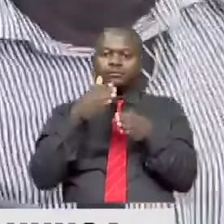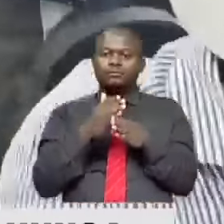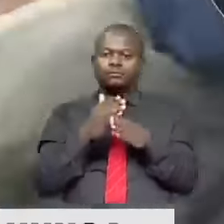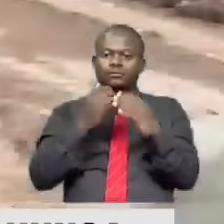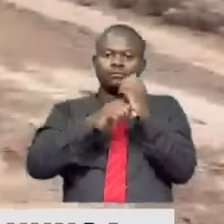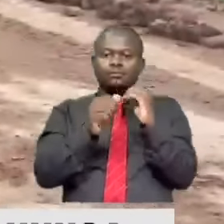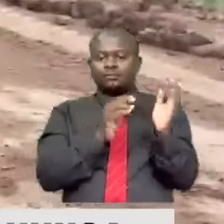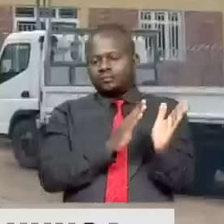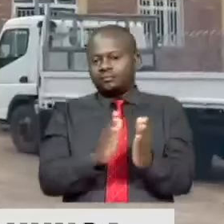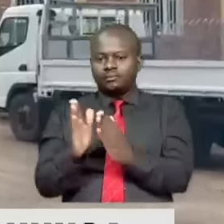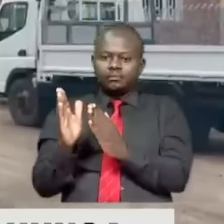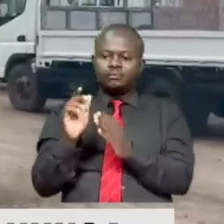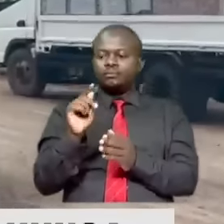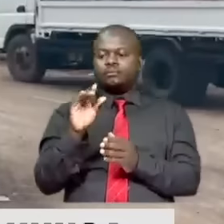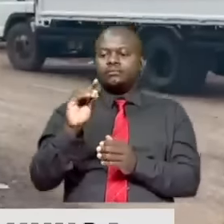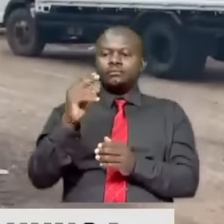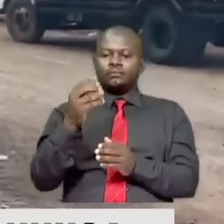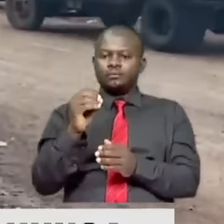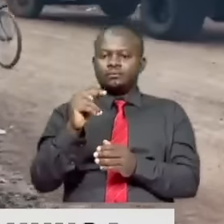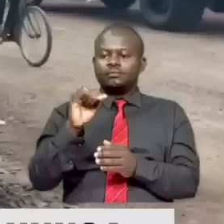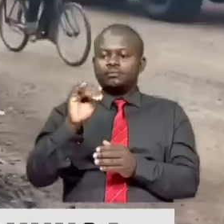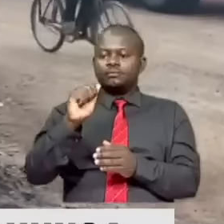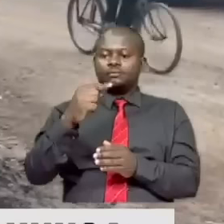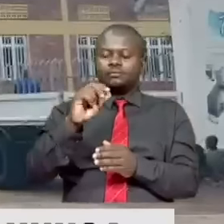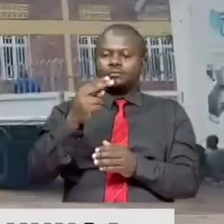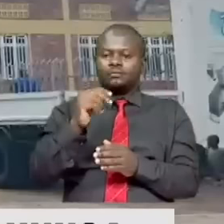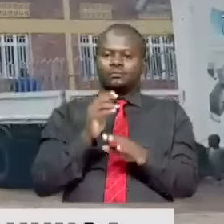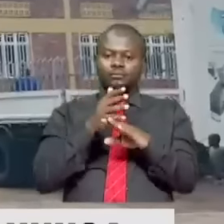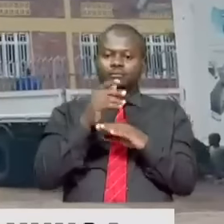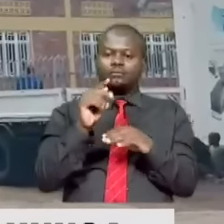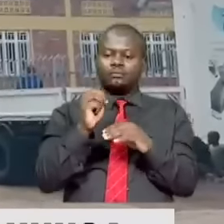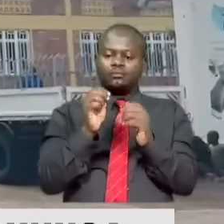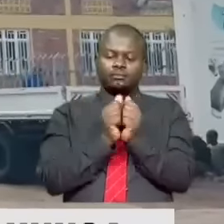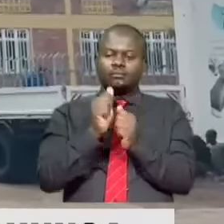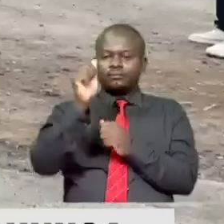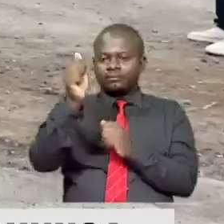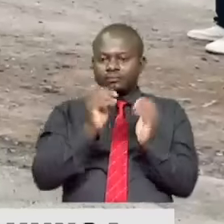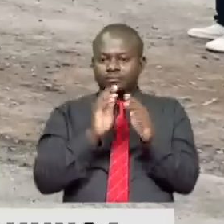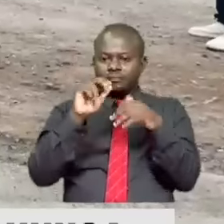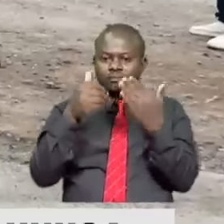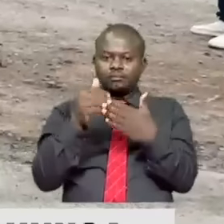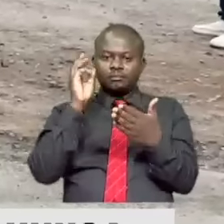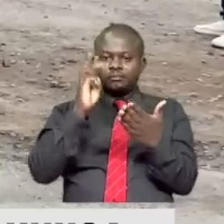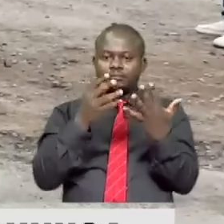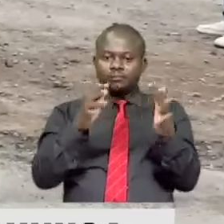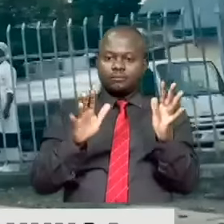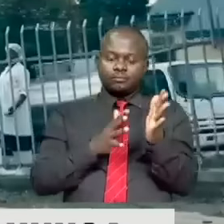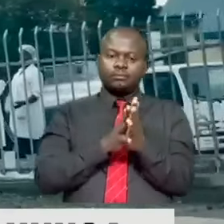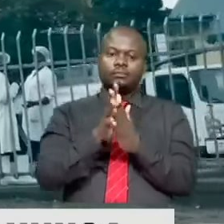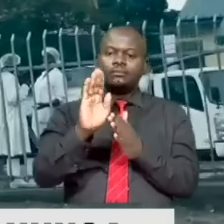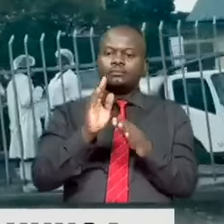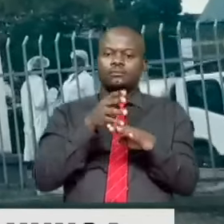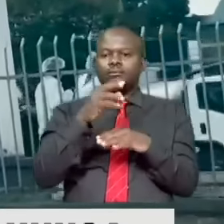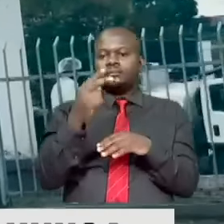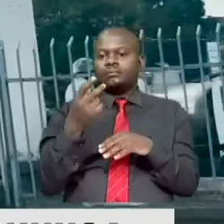gutunganya umuhanda wa Kidaho Nyagahinga Gahunga ureshya n'ibirometero 15 biteganijwe ko izarangira itwaye miliyari zisaga